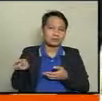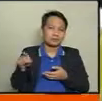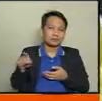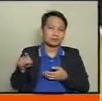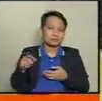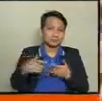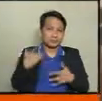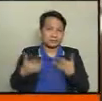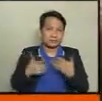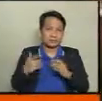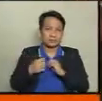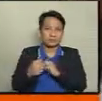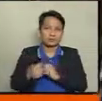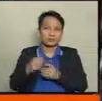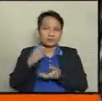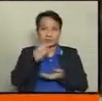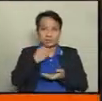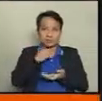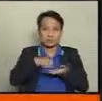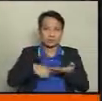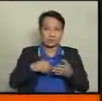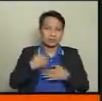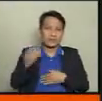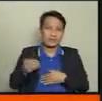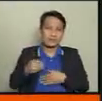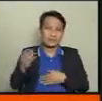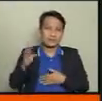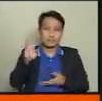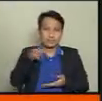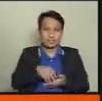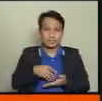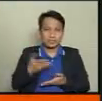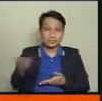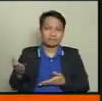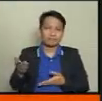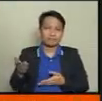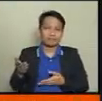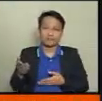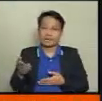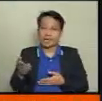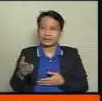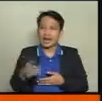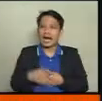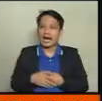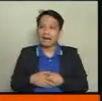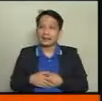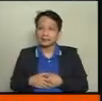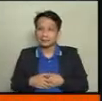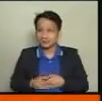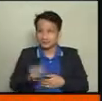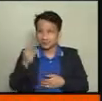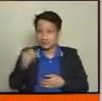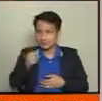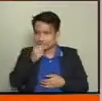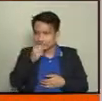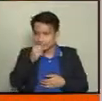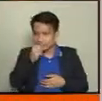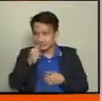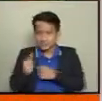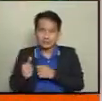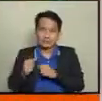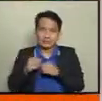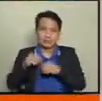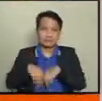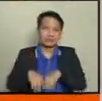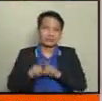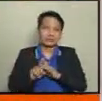ay natuwa dahil nga mas mura yung offer, nagbigay siya ng 4,000 dito sa kanyang nakausap. Sinubukan niya pang sundan itong lalaki pero